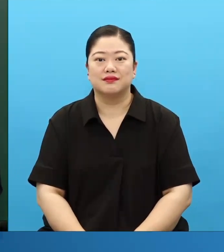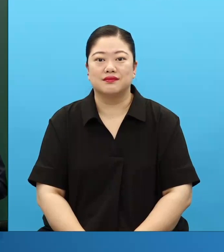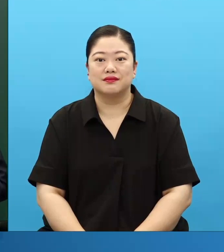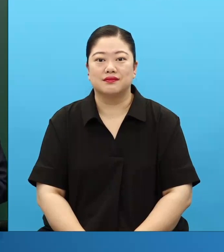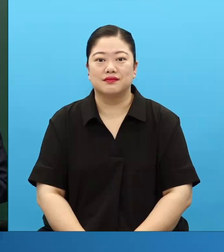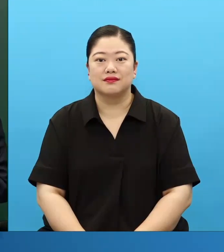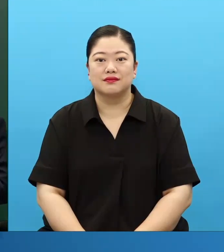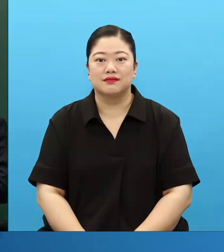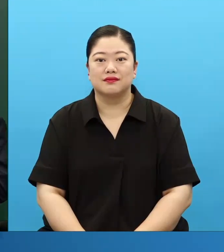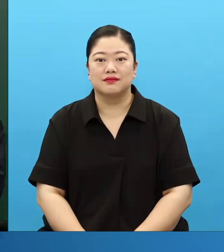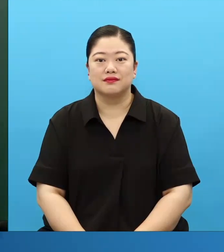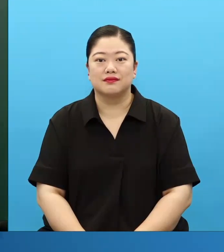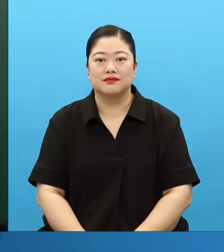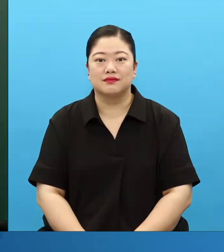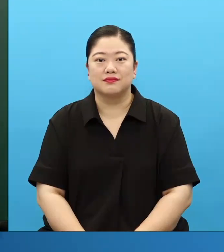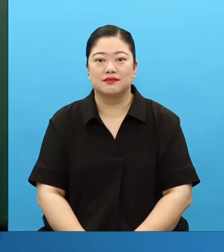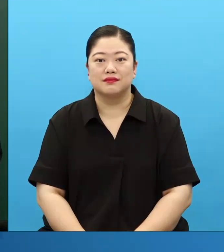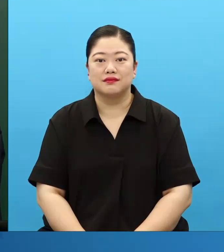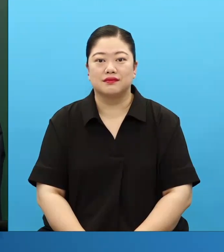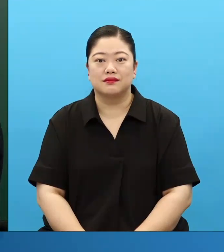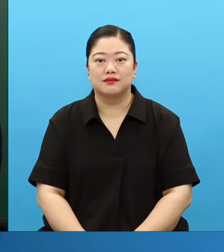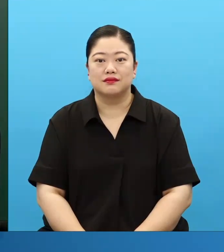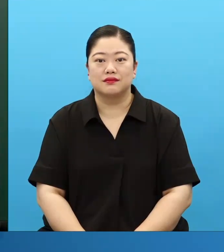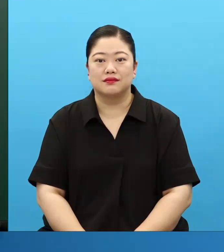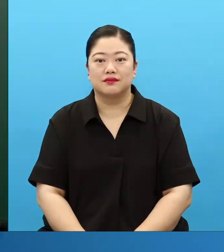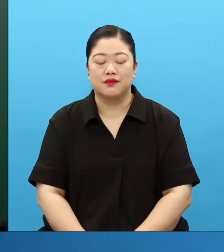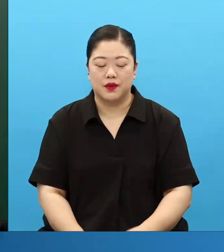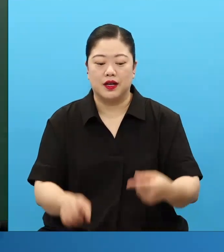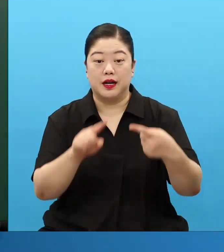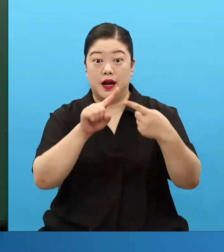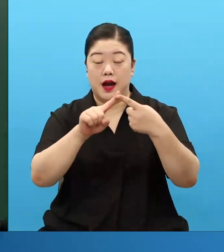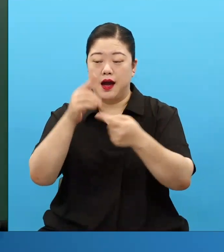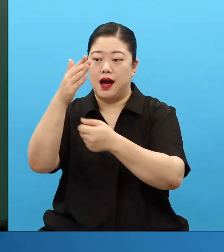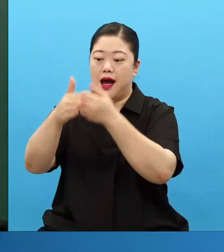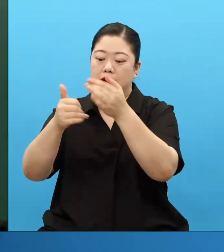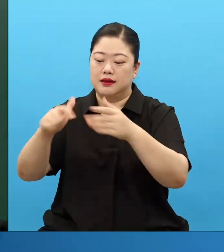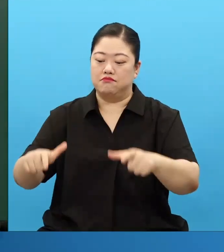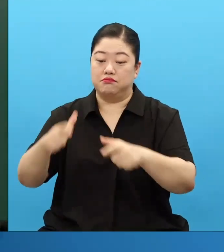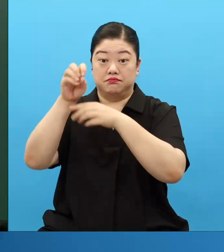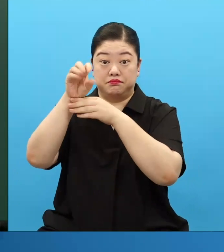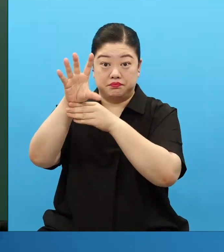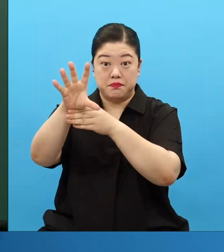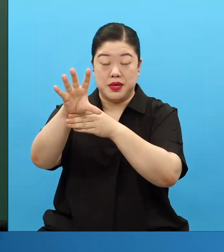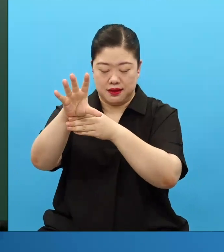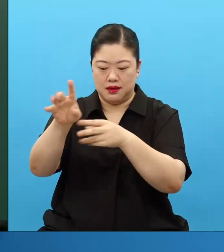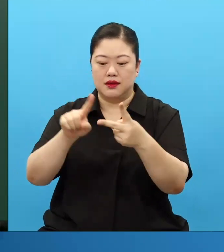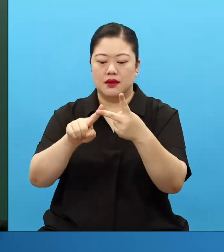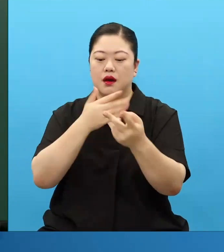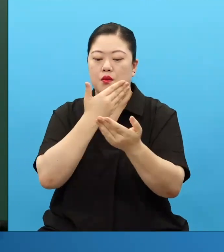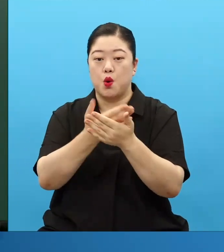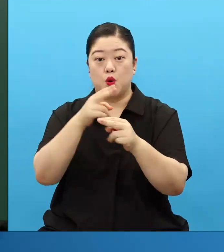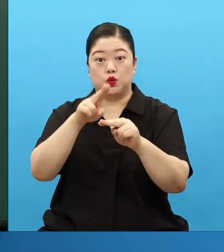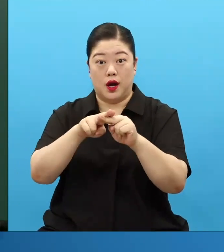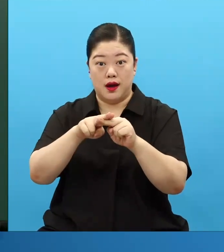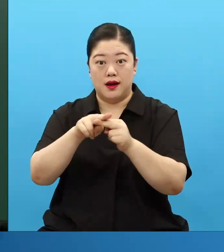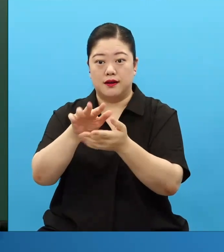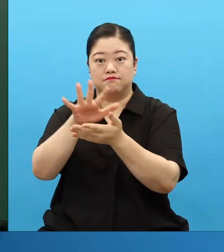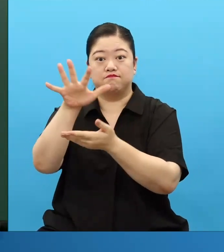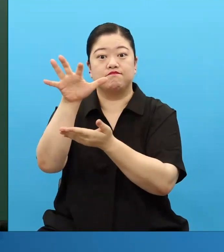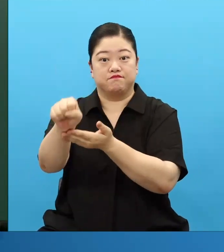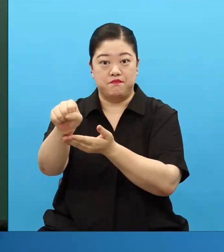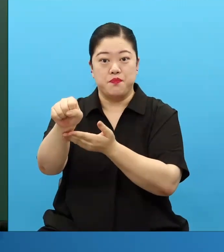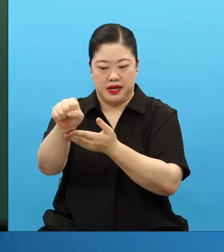크로스비는 다른 거 할 수가 없어요. But Crosby could not do anything 어느 else. 날 역사가 나시. And so one day the works arose.